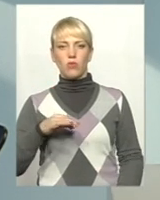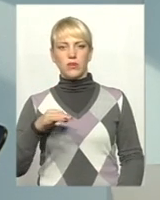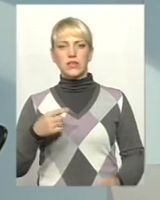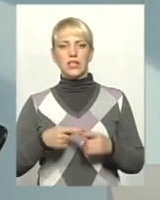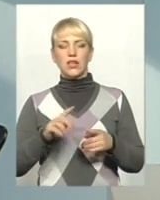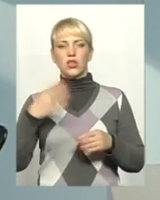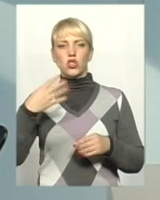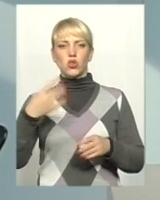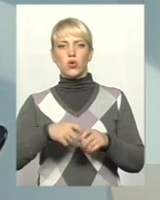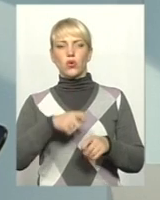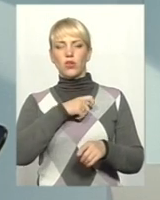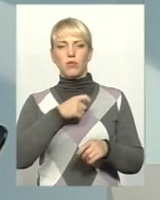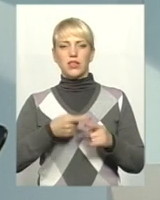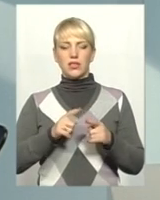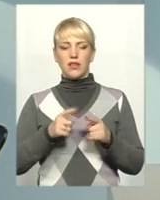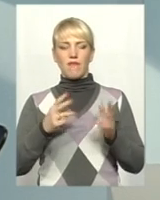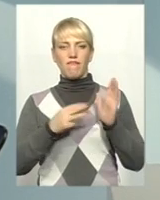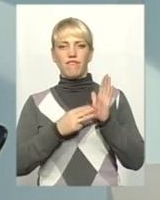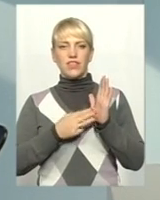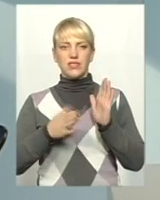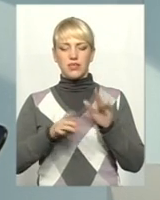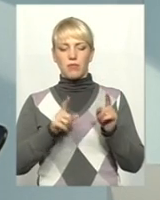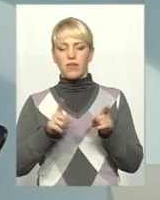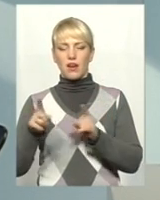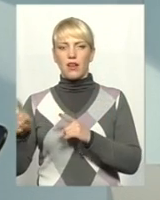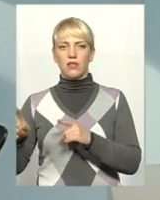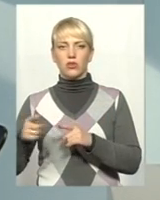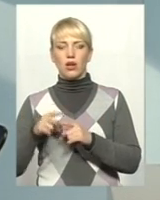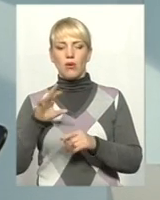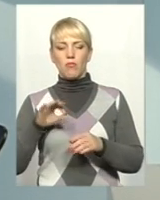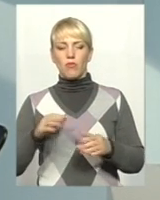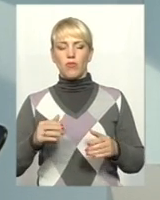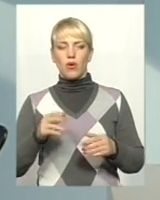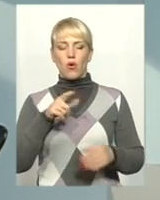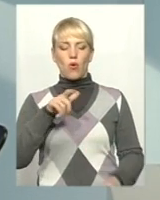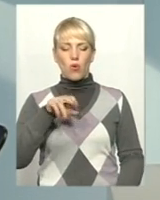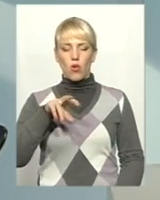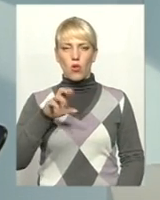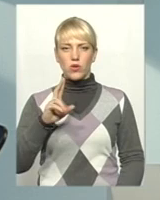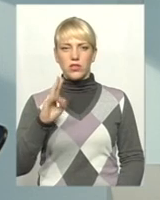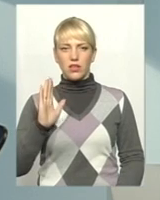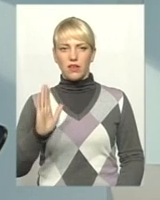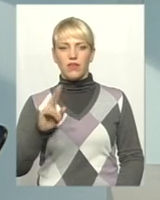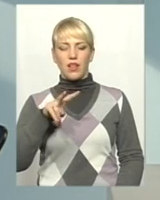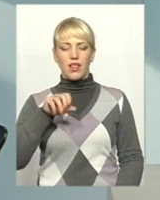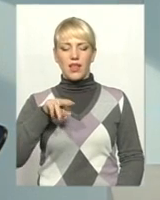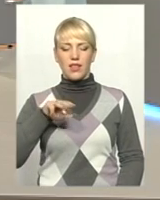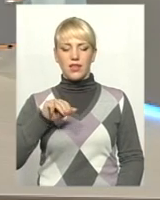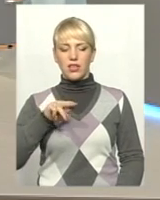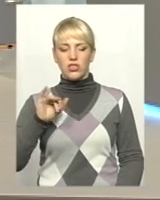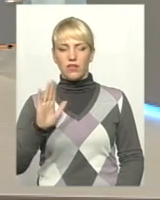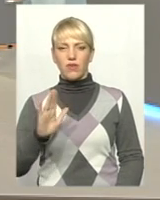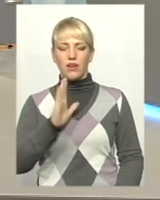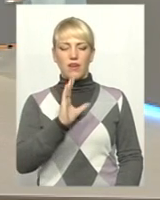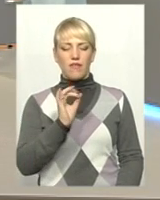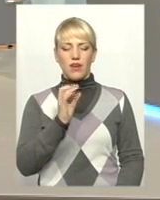Значить, він розділений на 8 ділянок. По населеним пунктам, таким як Голосків, Летичів і Верка,